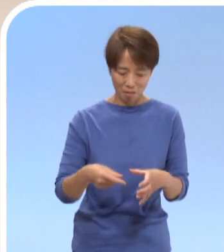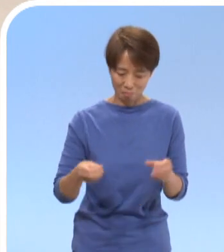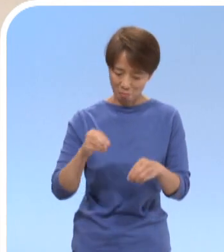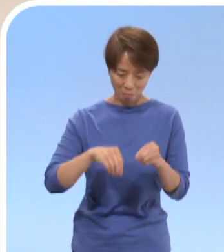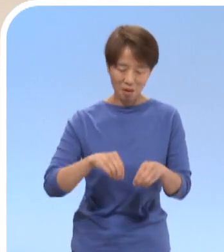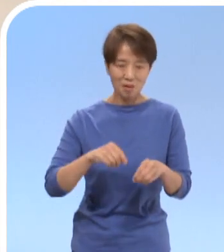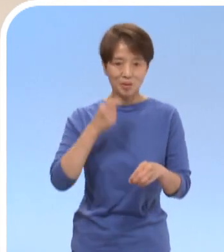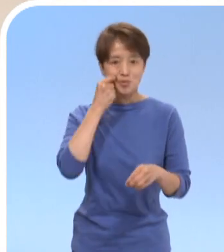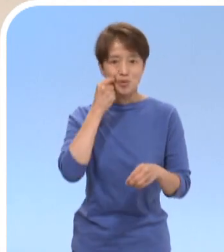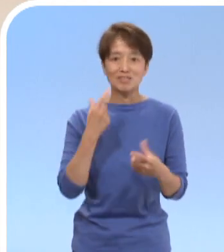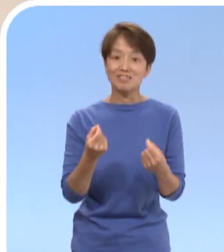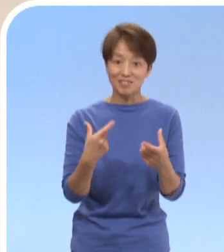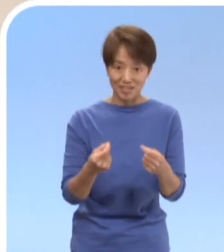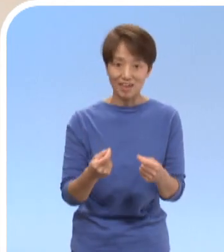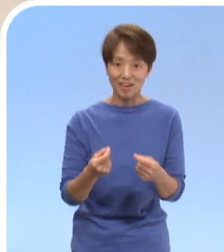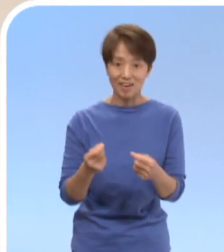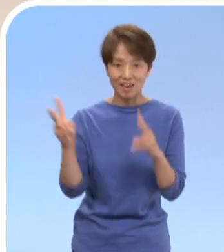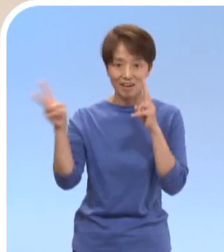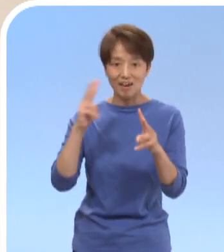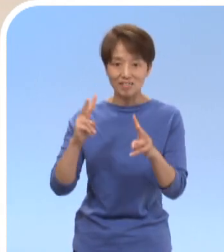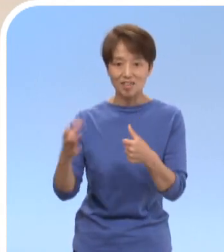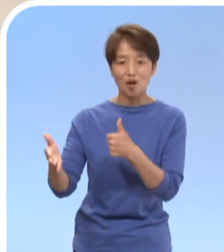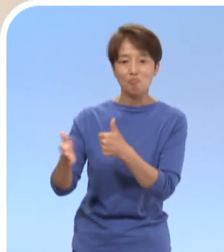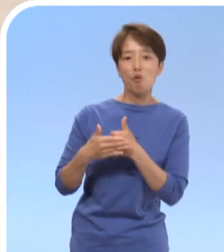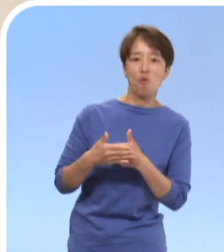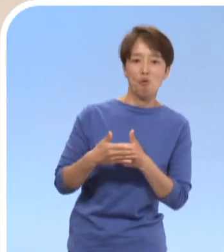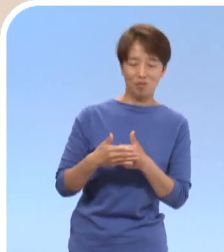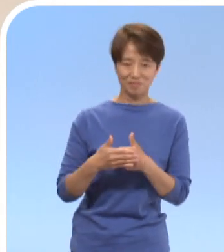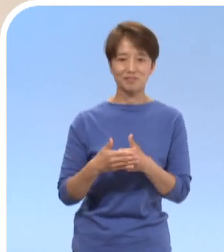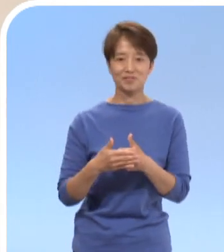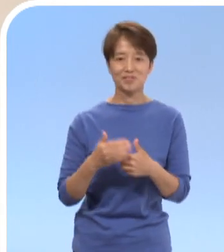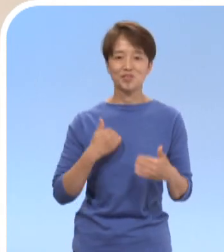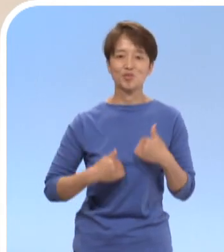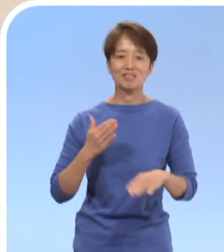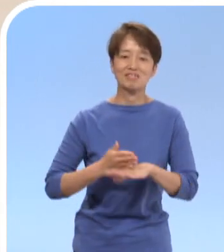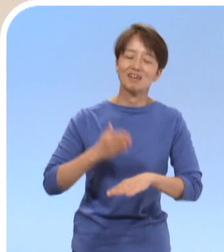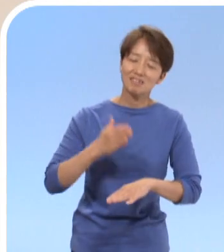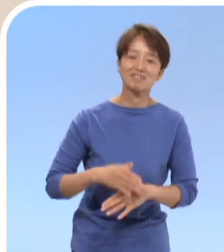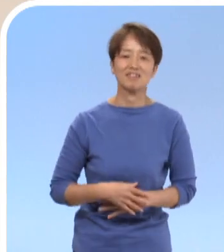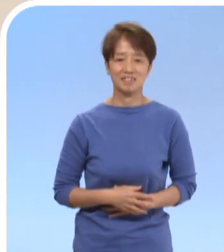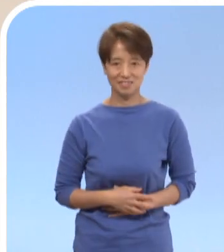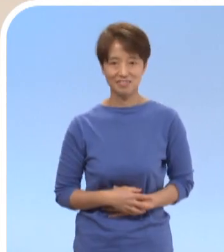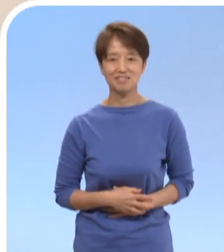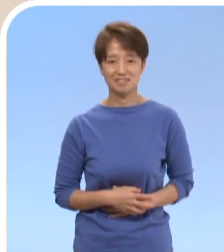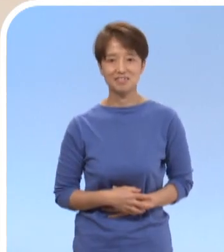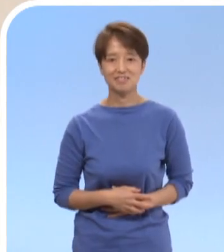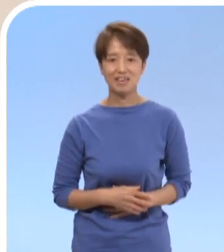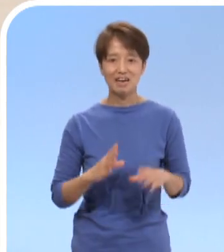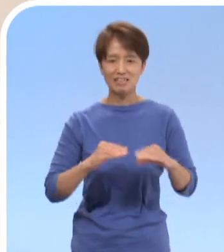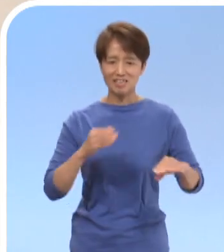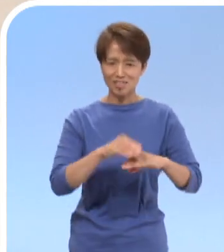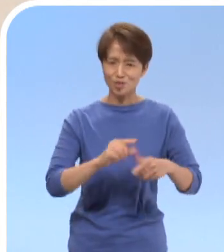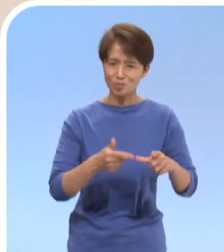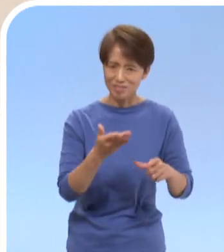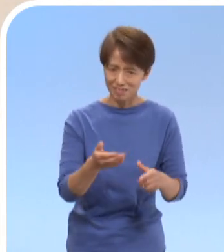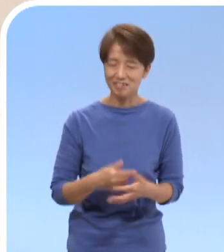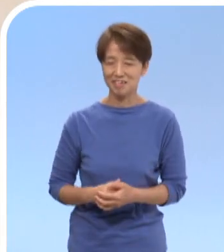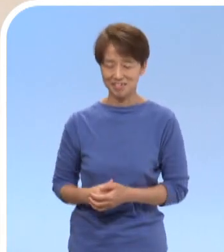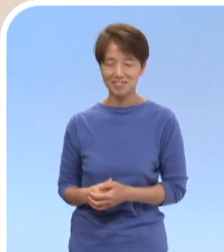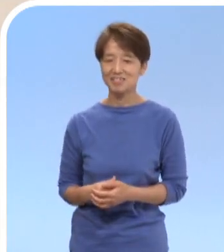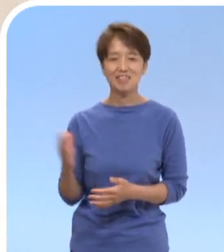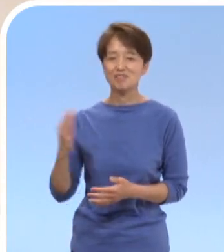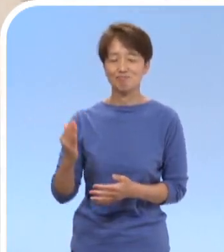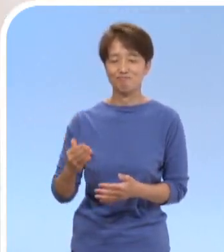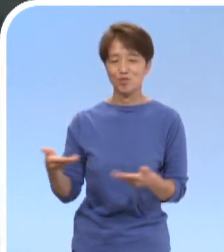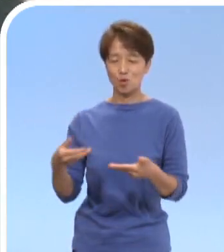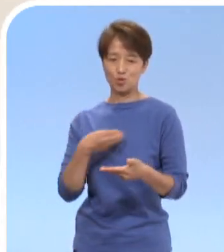ね、品数って大変じゃないですか。 そうですよね。 それを会社でプラスしてくれるっていうのはすごくありがたいですね、うん、優しすぎないですか？ ちょ